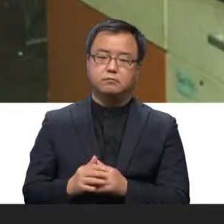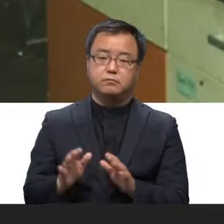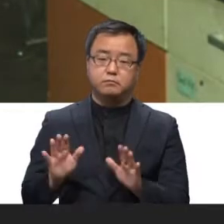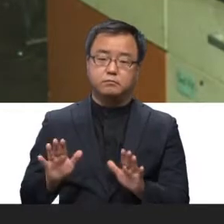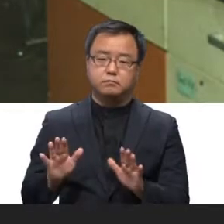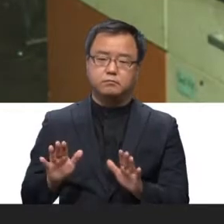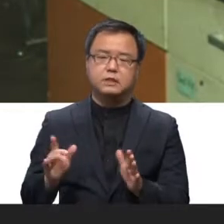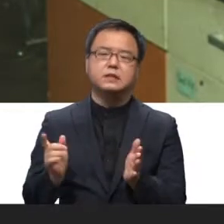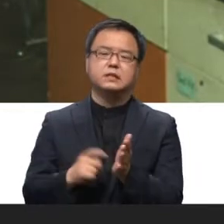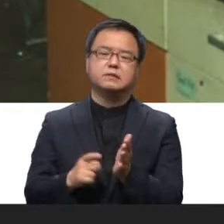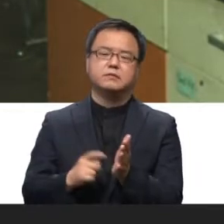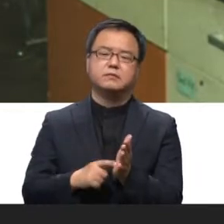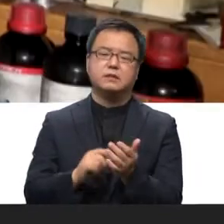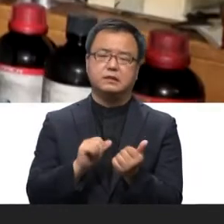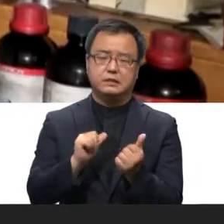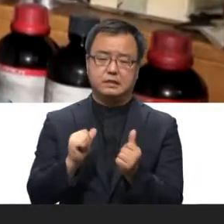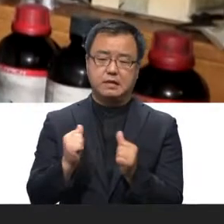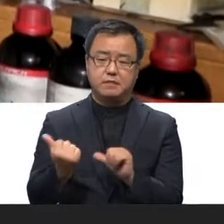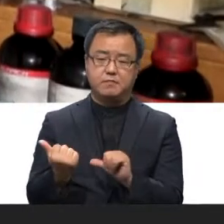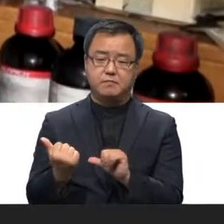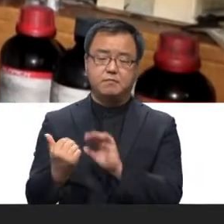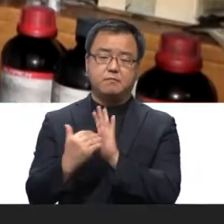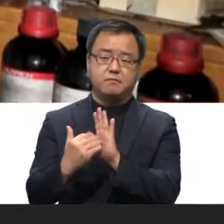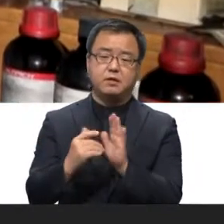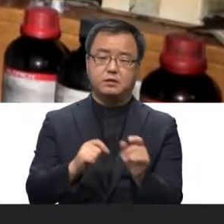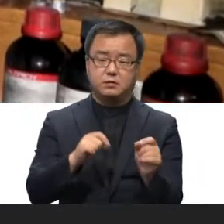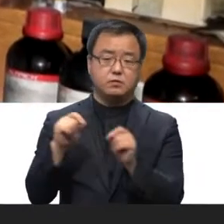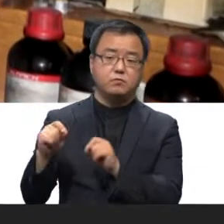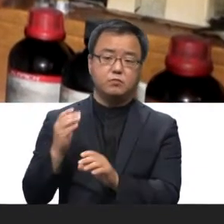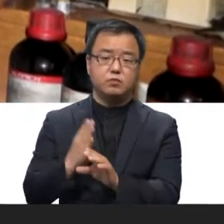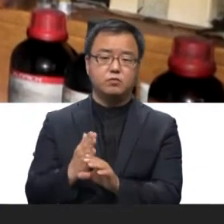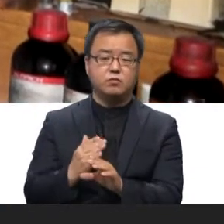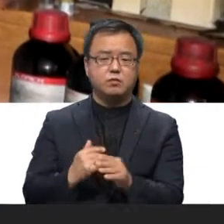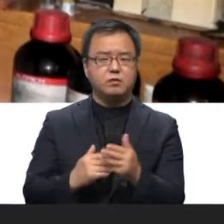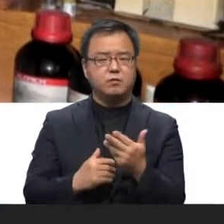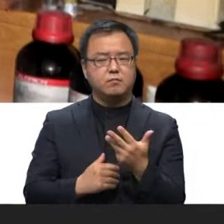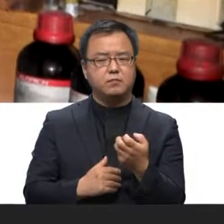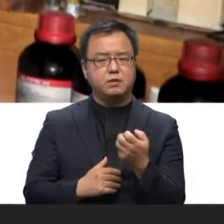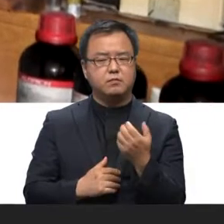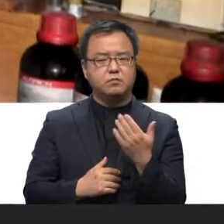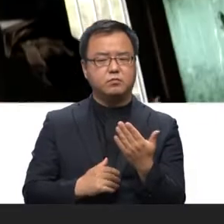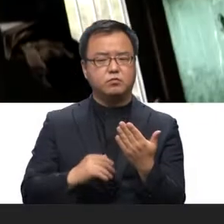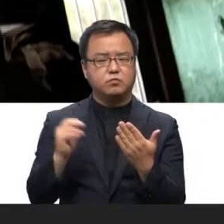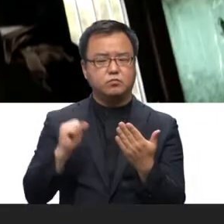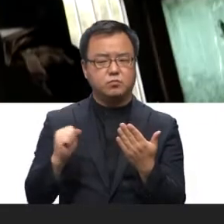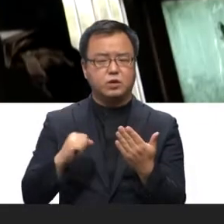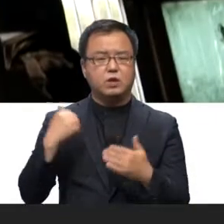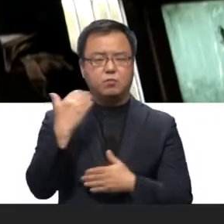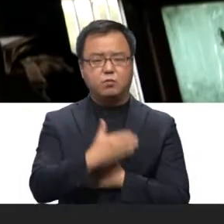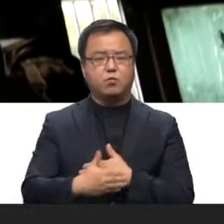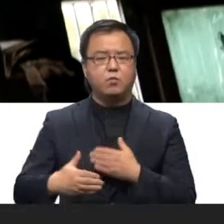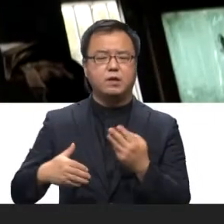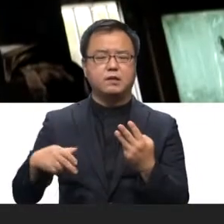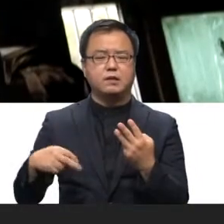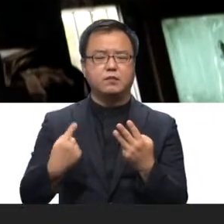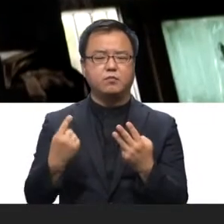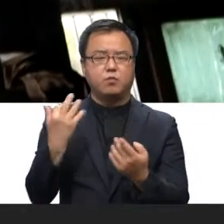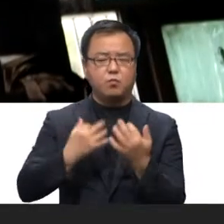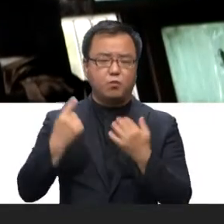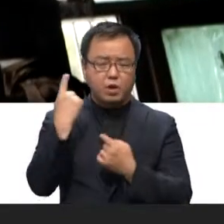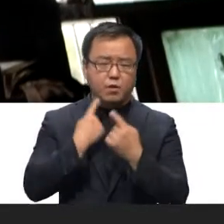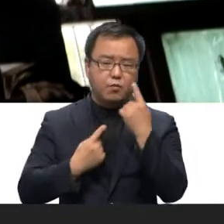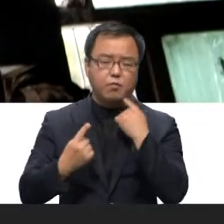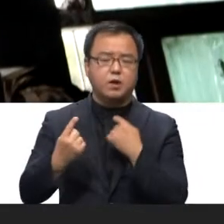급성 사망은 막은 상태이고요. 예. 89%의 심재성 2~3도 전신 화상이라 수십 번의